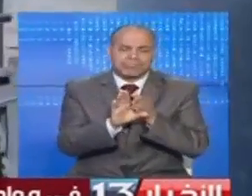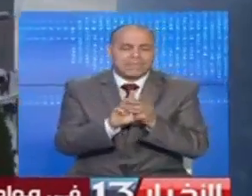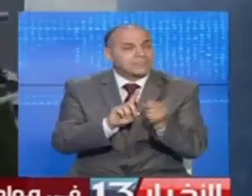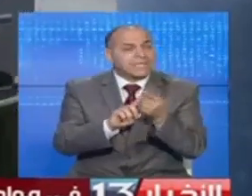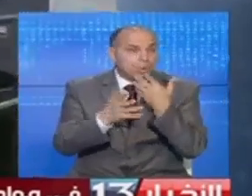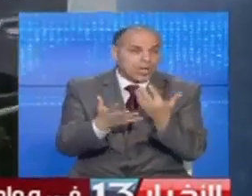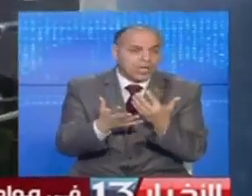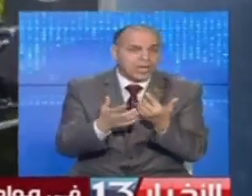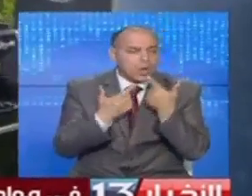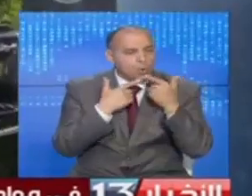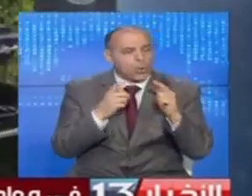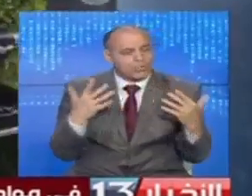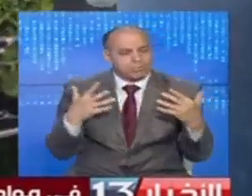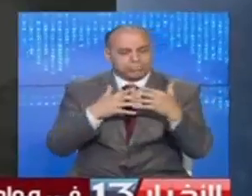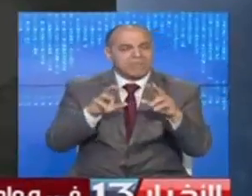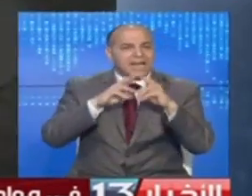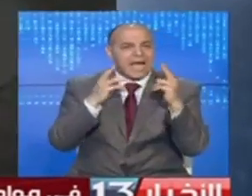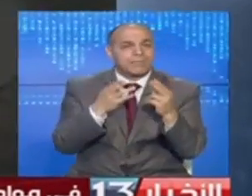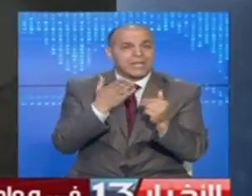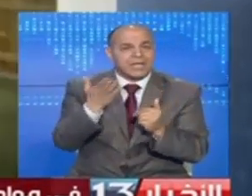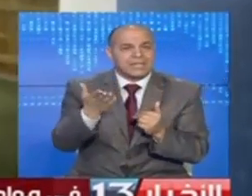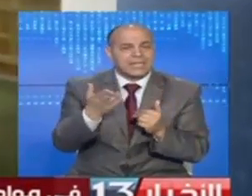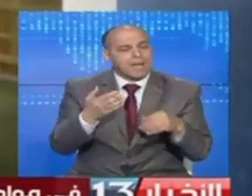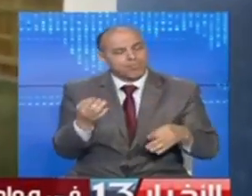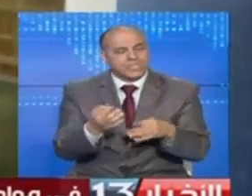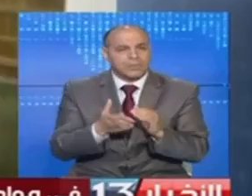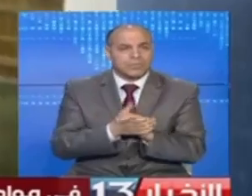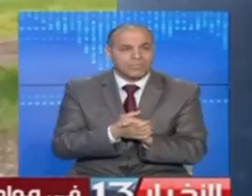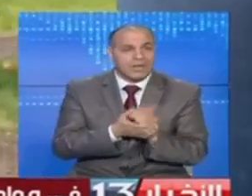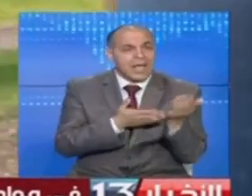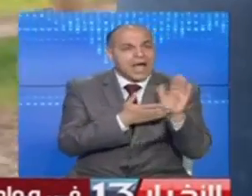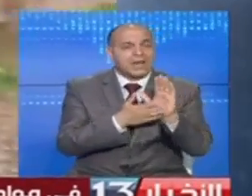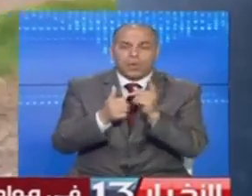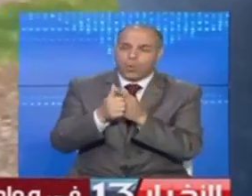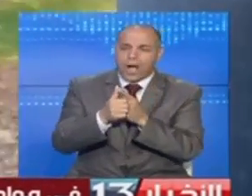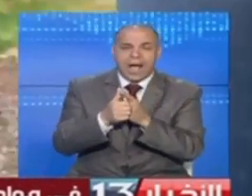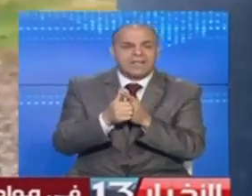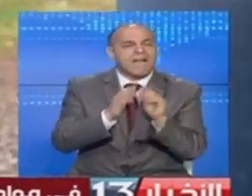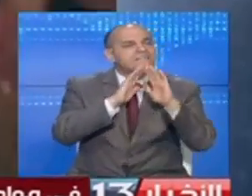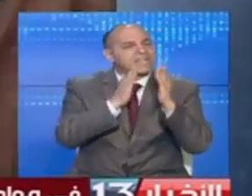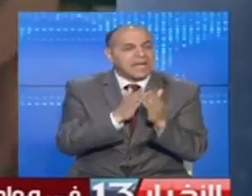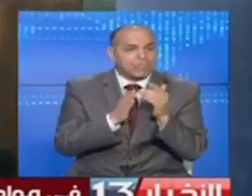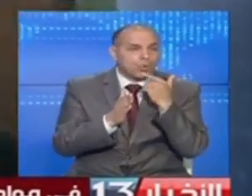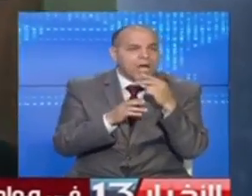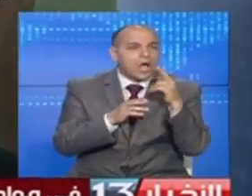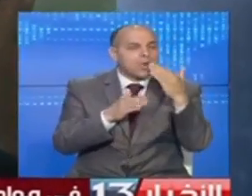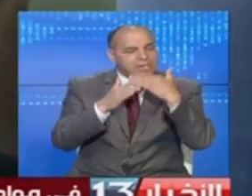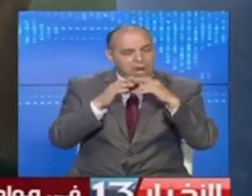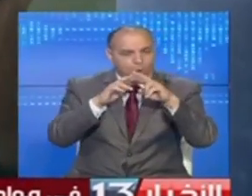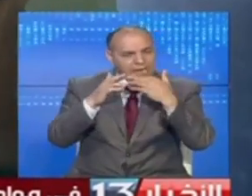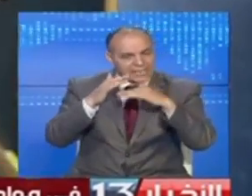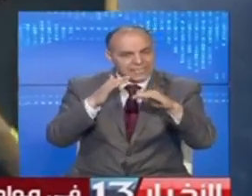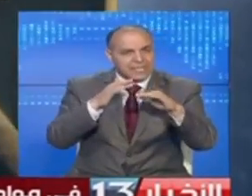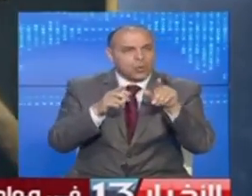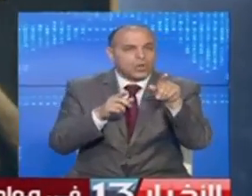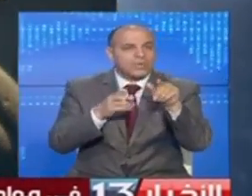الاستثنائي لا لغة توحده العالم فيه سوى الموسيقى. عالم واحد معا في البيت هو عنوان الرسالة التي أطلقتها